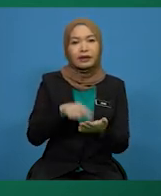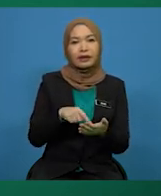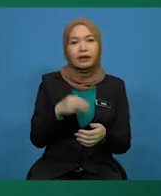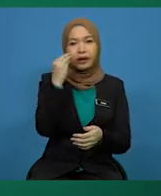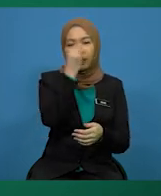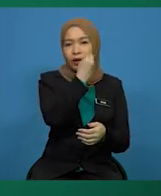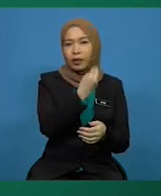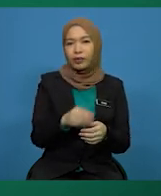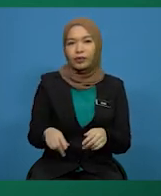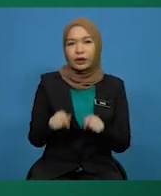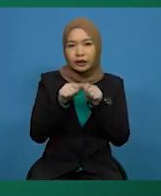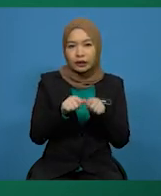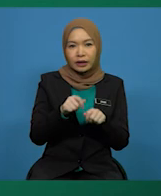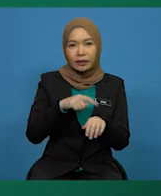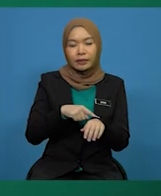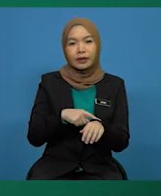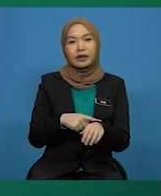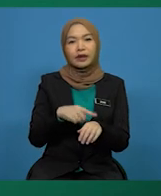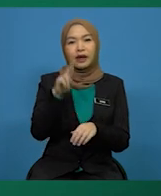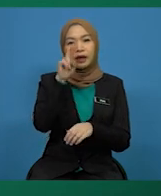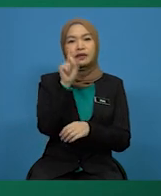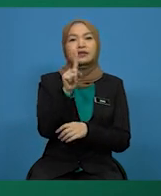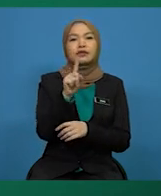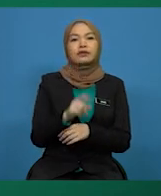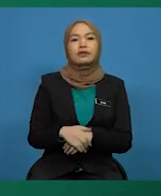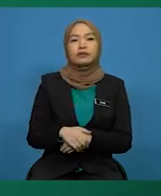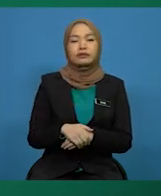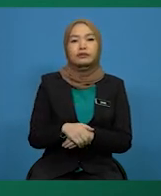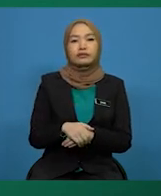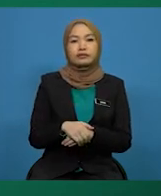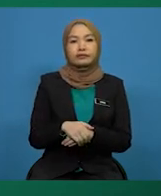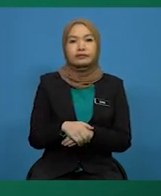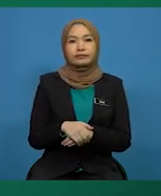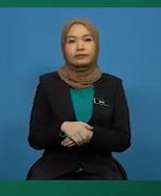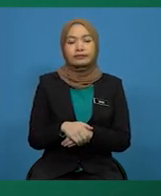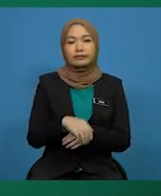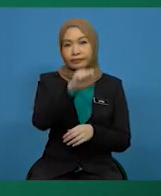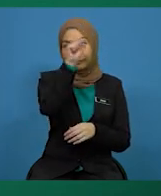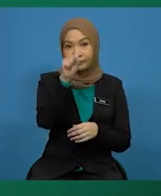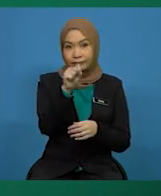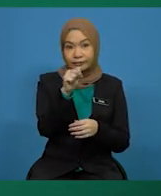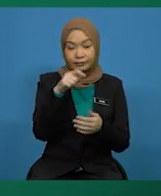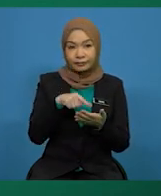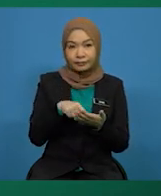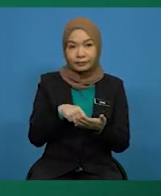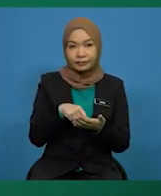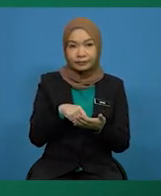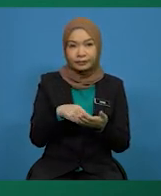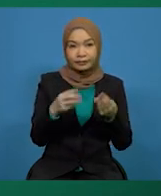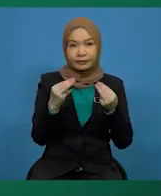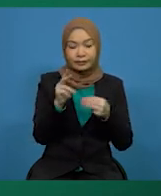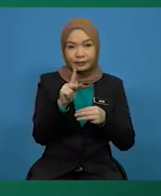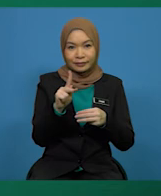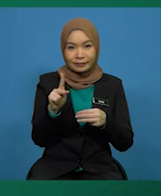iaitu tetap pada R1. Kesimpulannya daripada kehendak soalan tersebut ialah